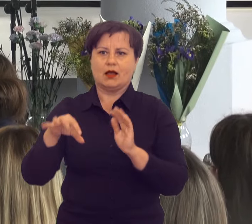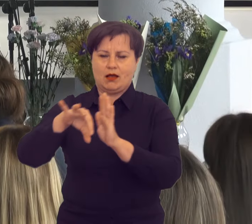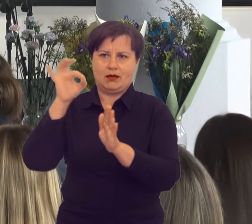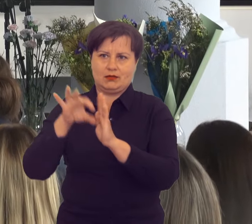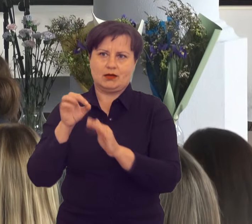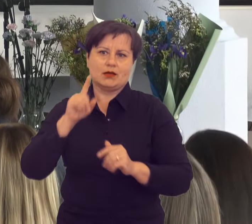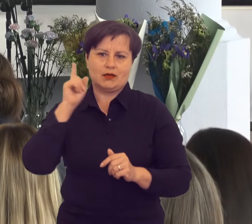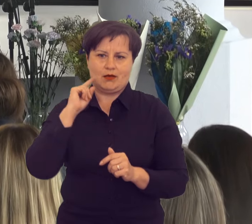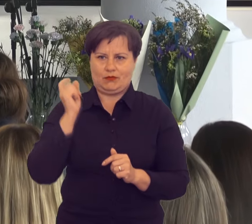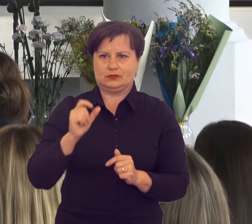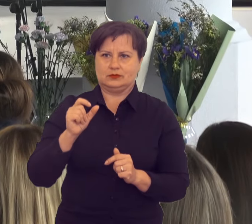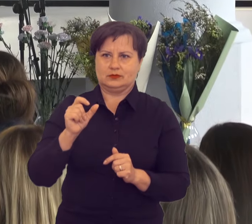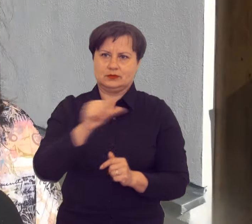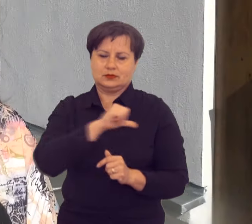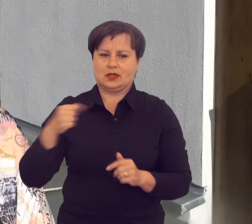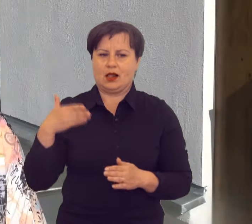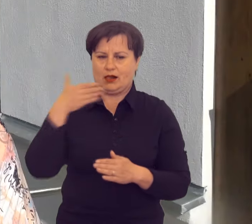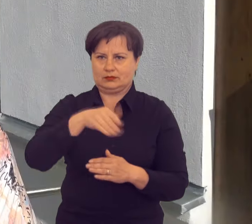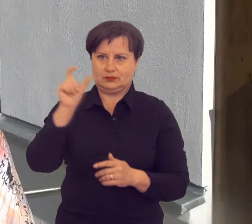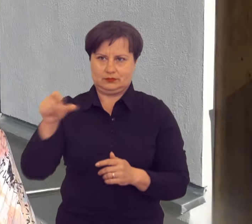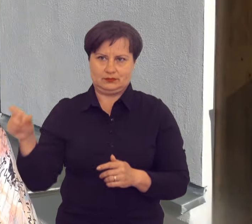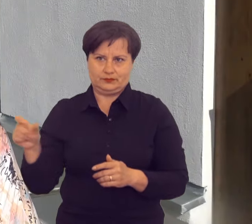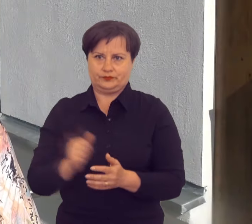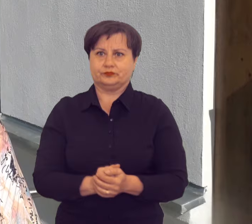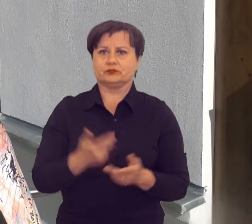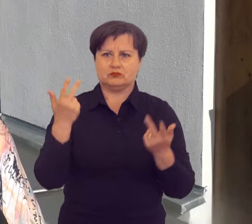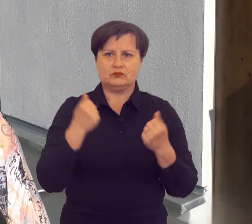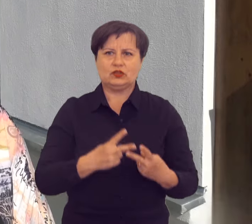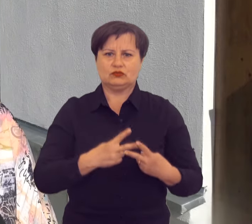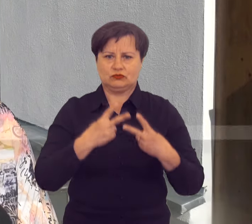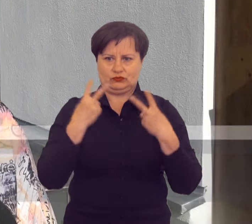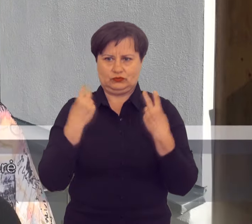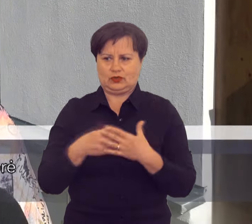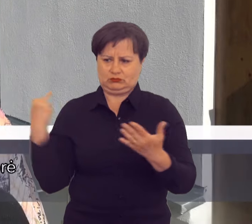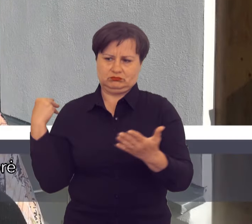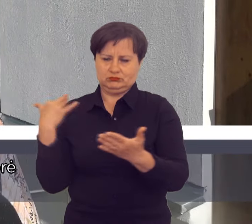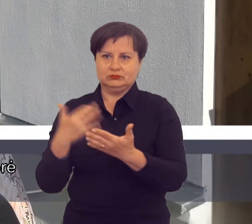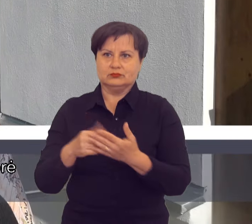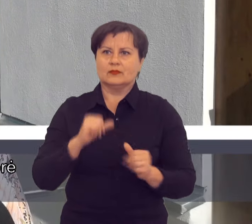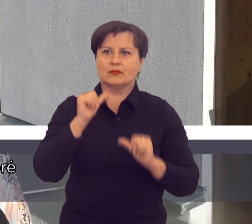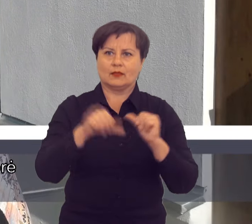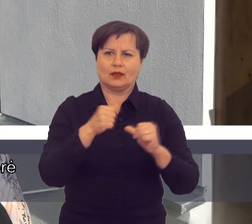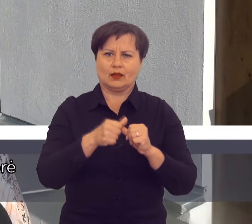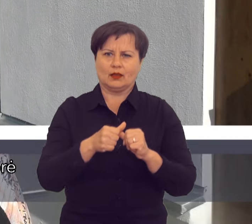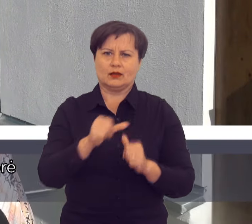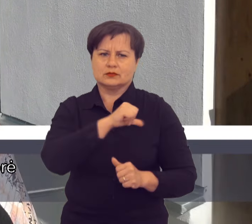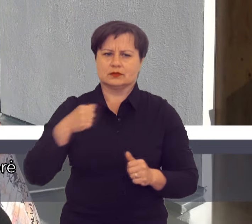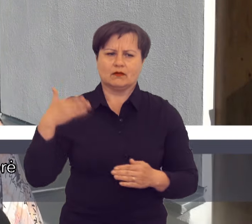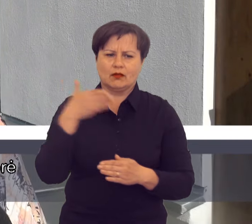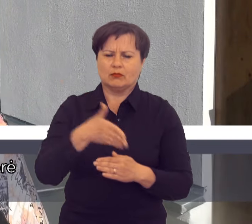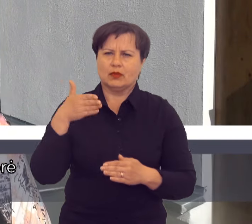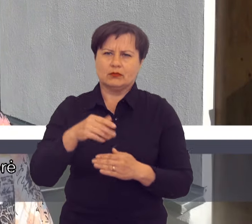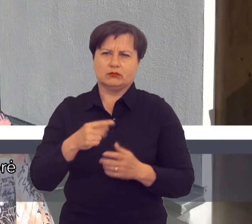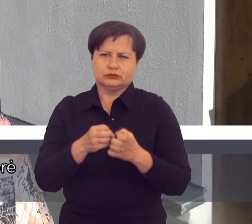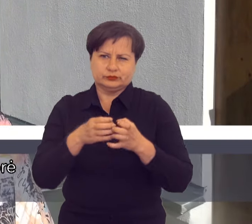savanoriai. Taip, iš tikrųjų labai džiaugiamės, kad pastaraisiais metais savanorių kiekis išaugęs tiek, kad negali patenkinti